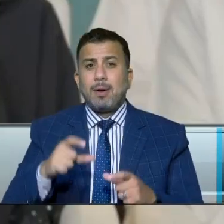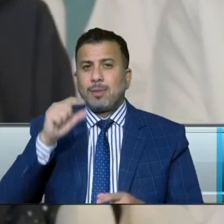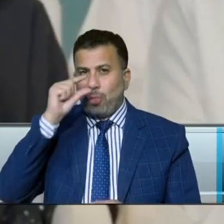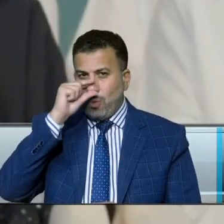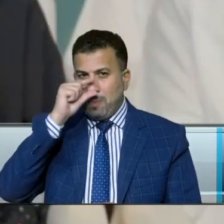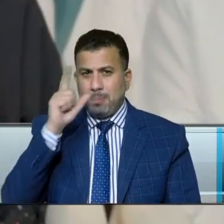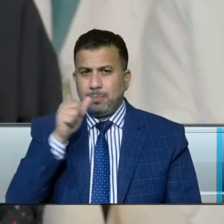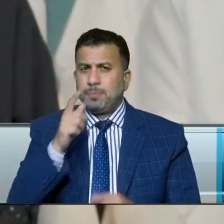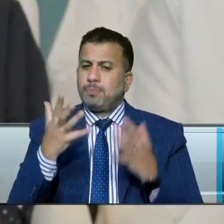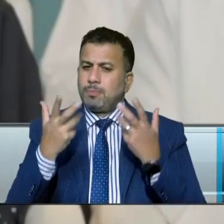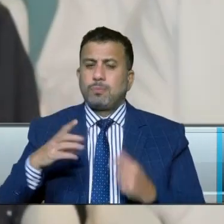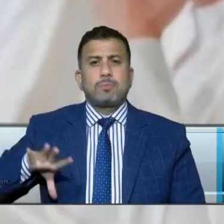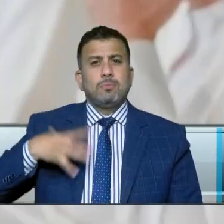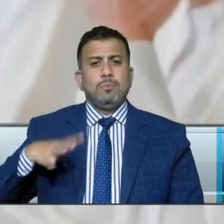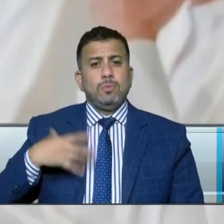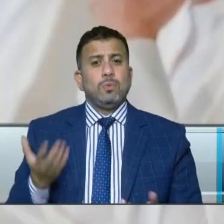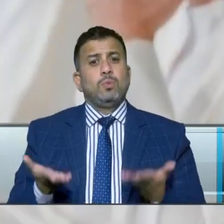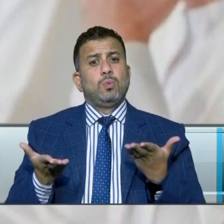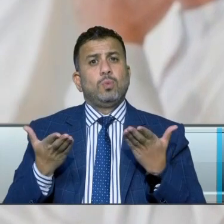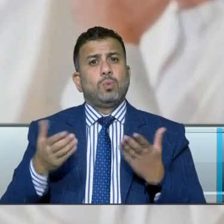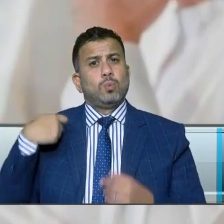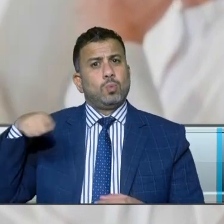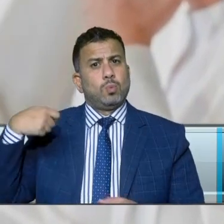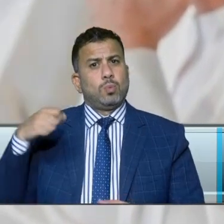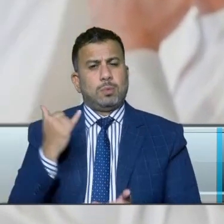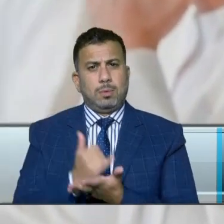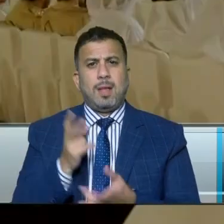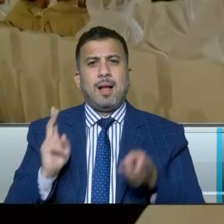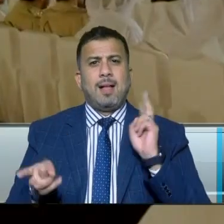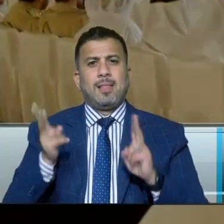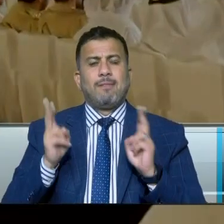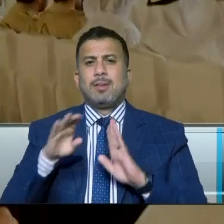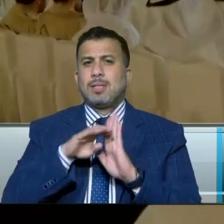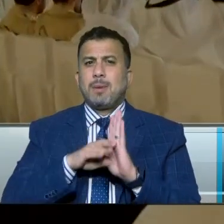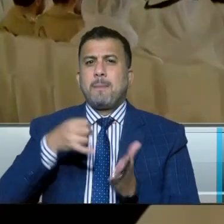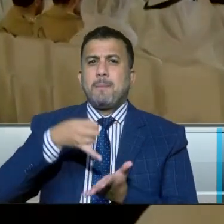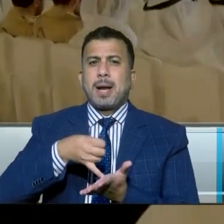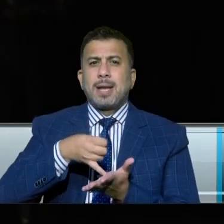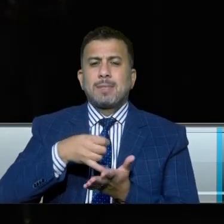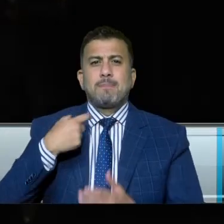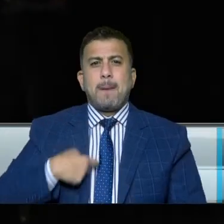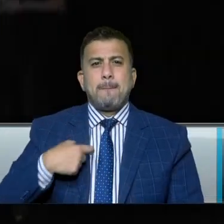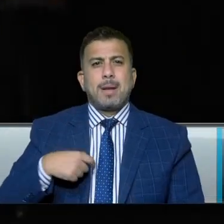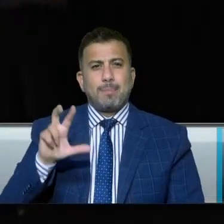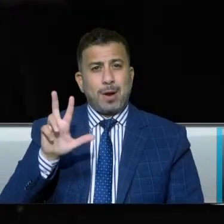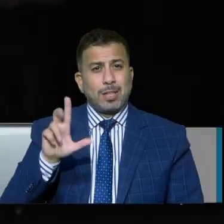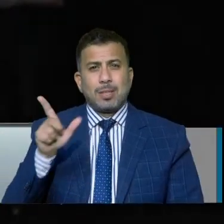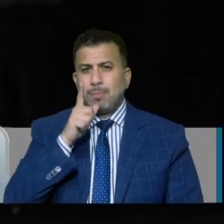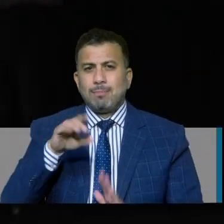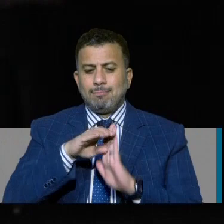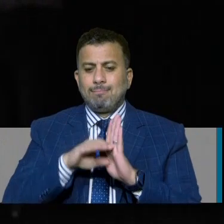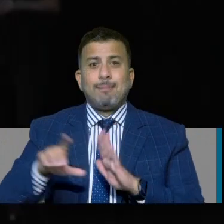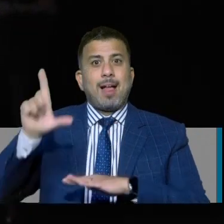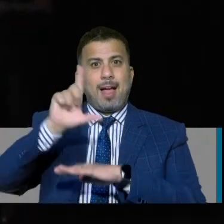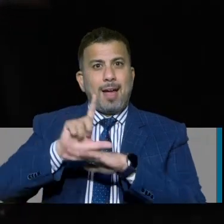دبي وعدد من الشيوخ والوزراء والمسؤولين الاحتفاليه التي نظمها مركز محمد بن راشد لاعداد